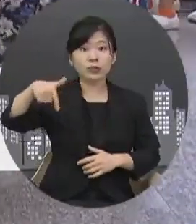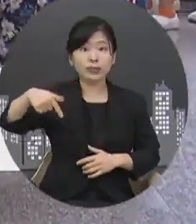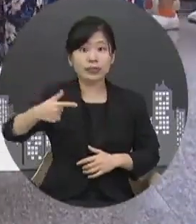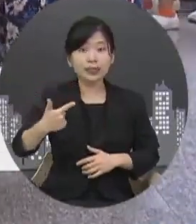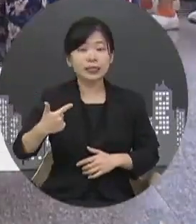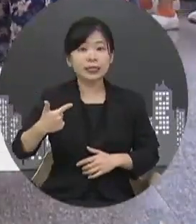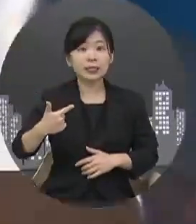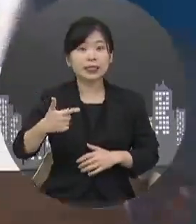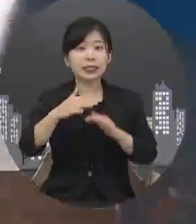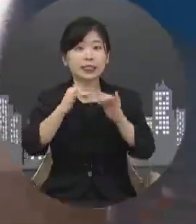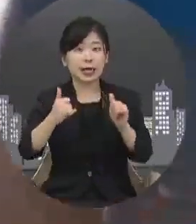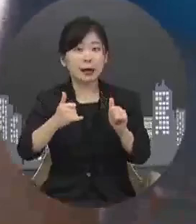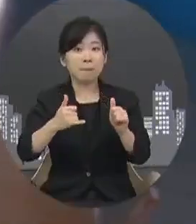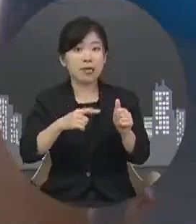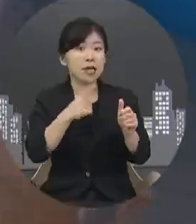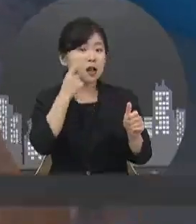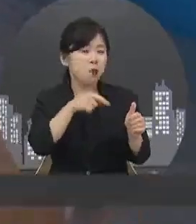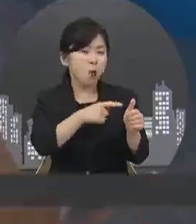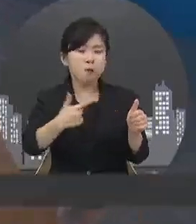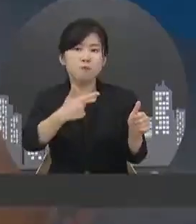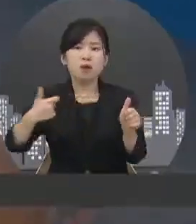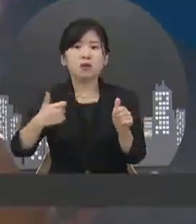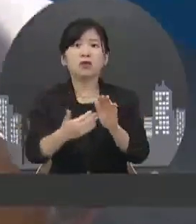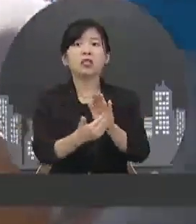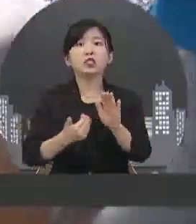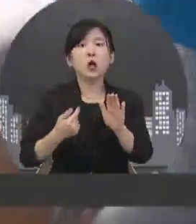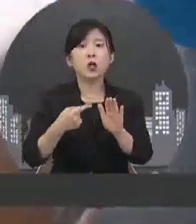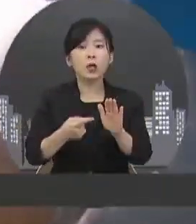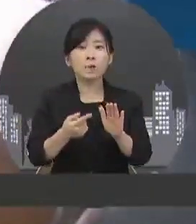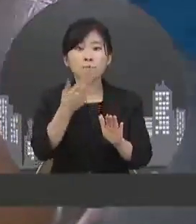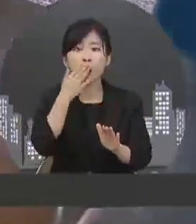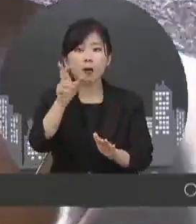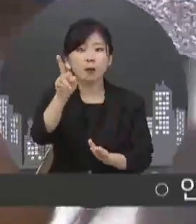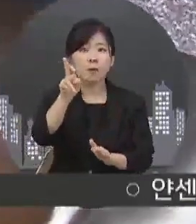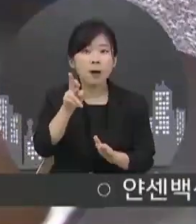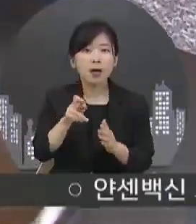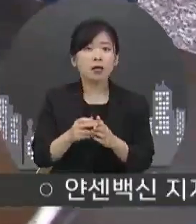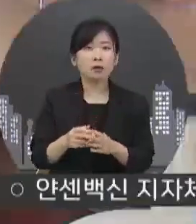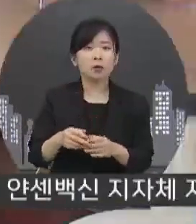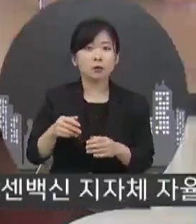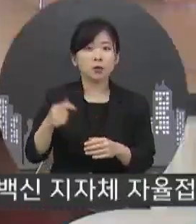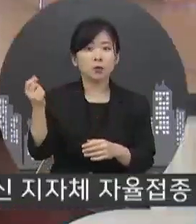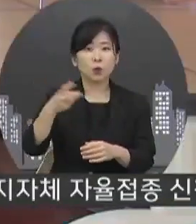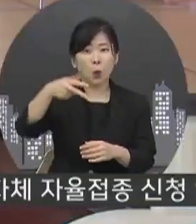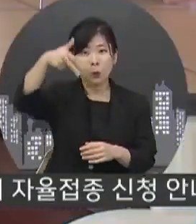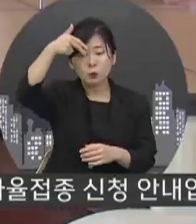꿔바로우, 이동령 선생이 즐겨 찾았다는 조선식 냉채를 선보였습니다.